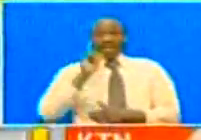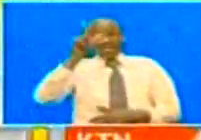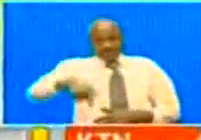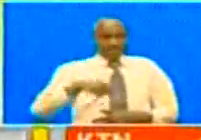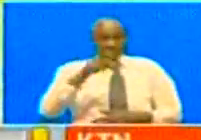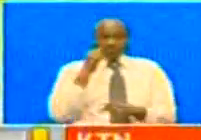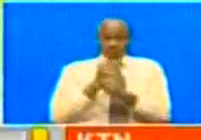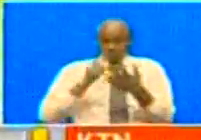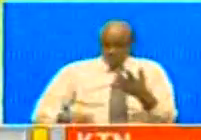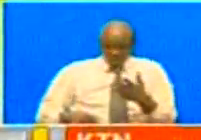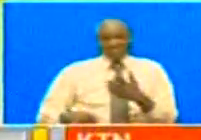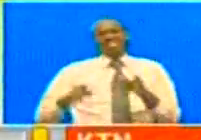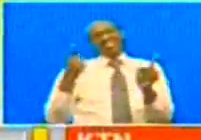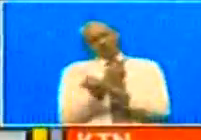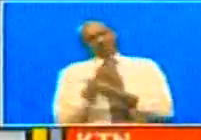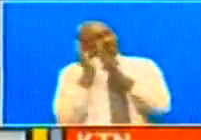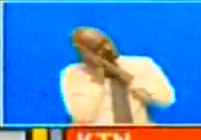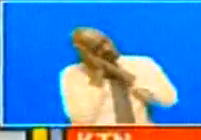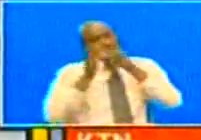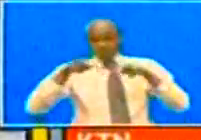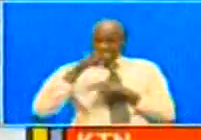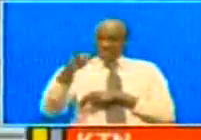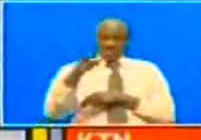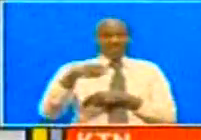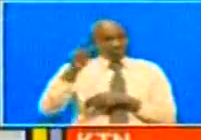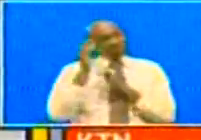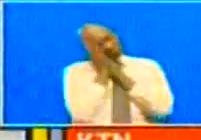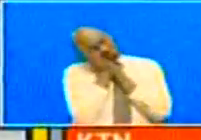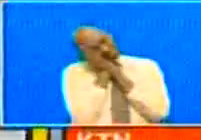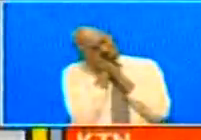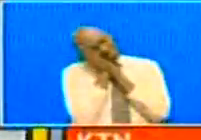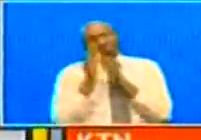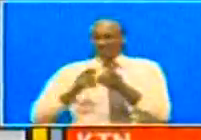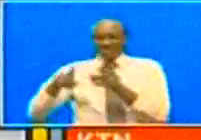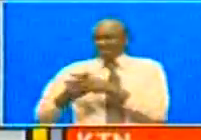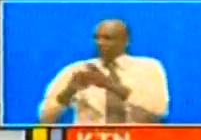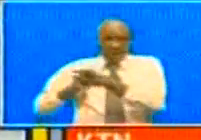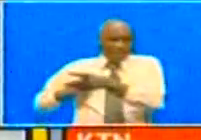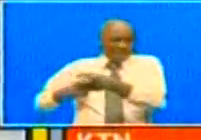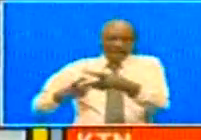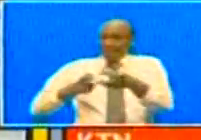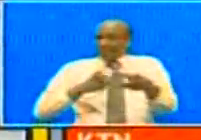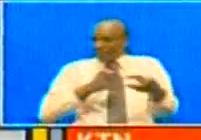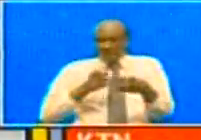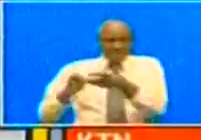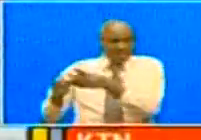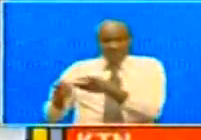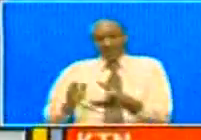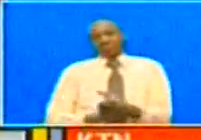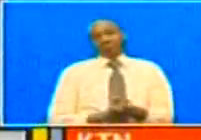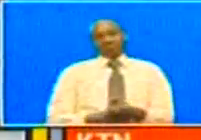wanasemekana kufululiza katika mabweni ya wanafunzi waliokuwa wamelala na kufyatua risasi kwa mara nyingine tena